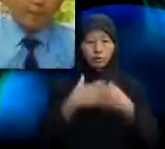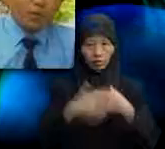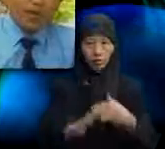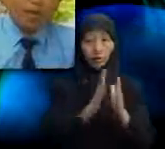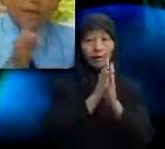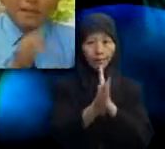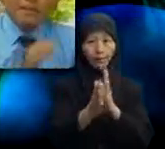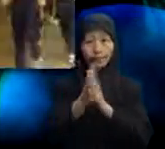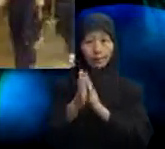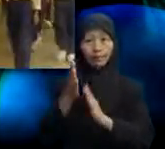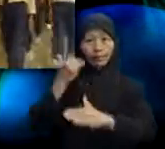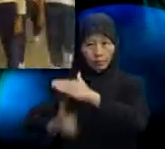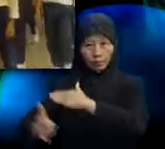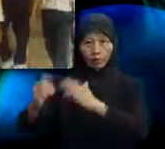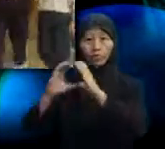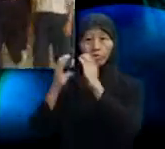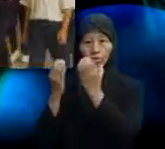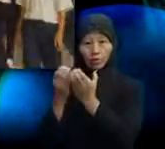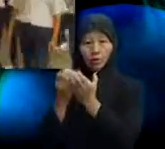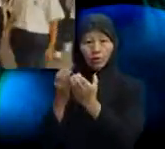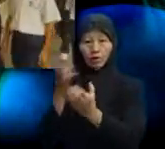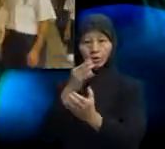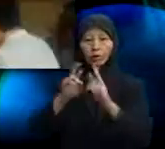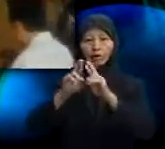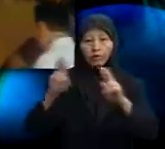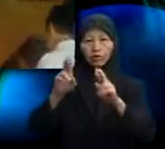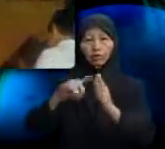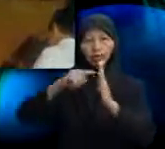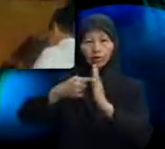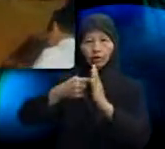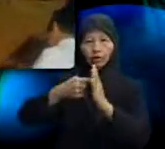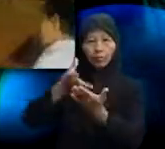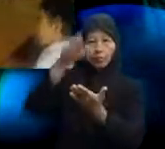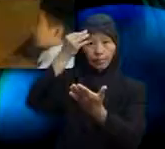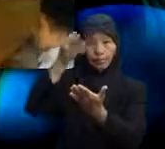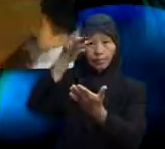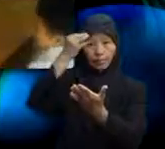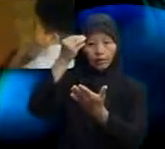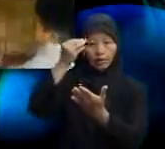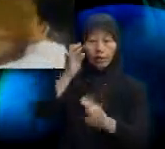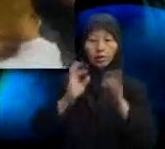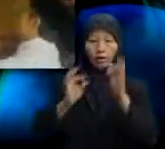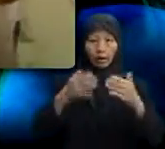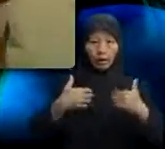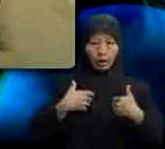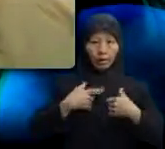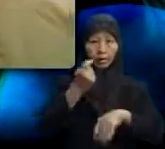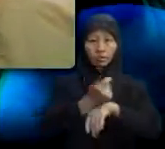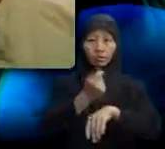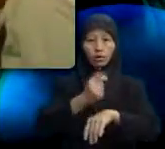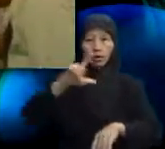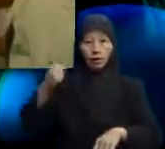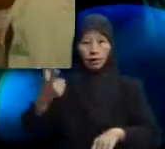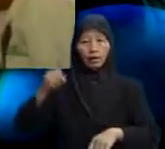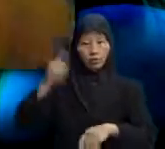Selepas perhimpunan, masuklah ke dalam kelas dengan segera dan bersedia memulakan pelajaran. Tapi, kalau ada mempunyai